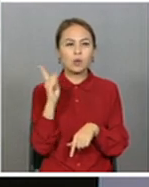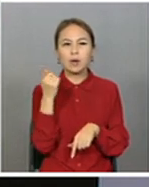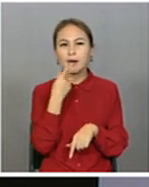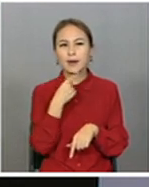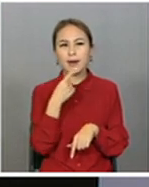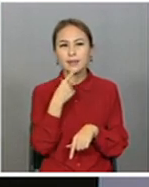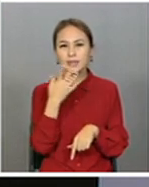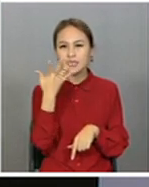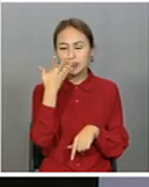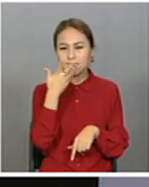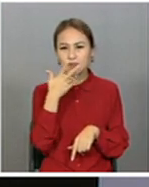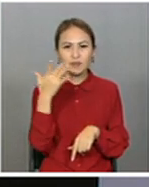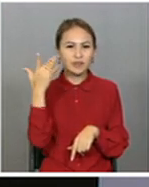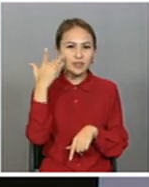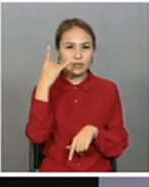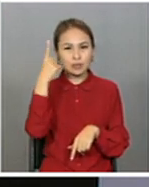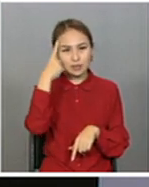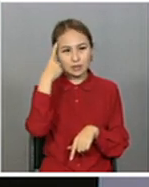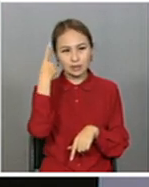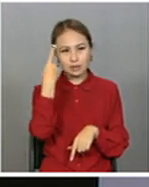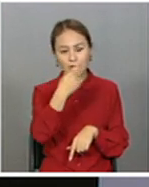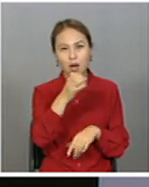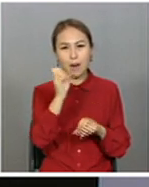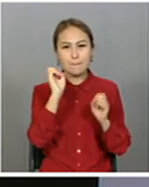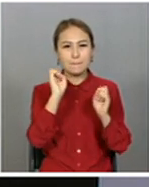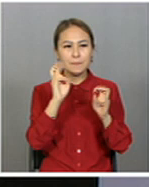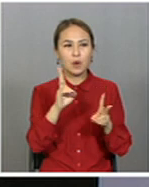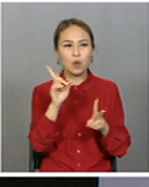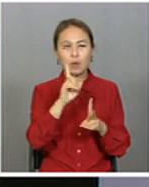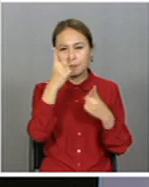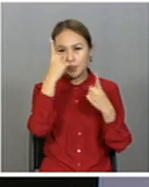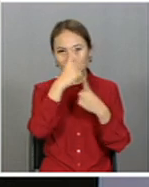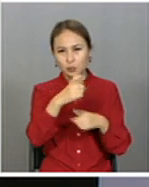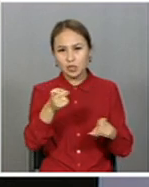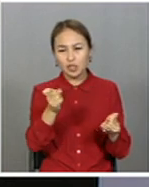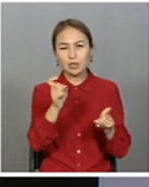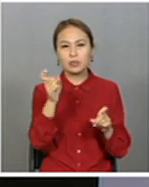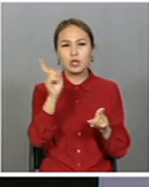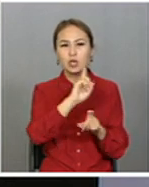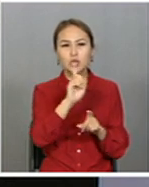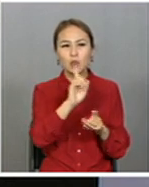цвет – сигнал опасности? Он предупреждает